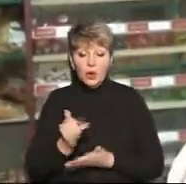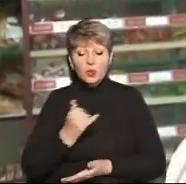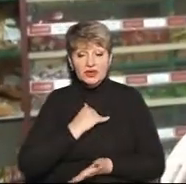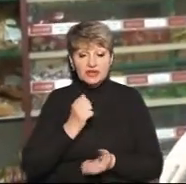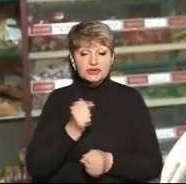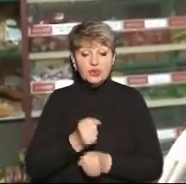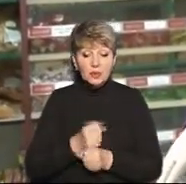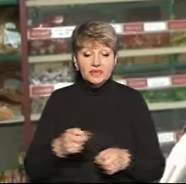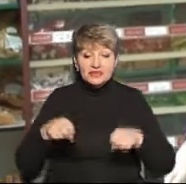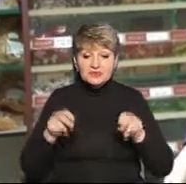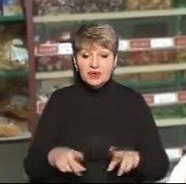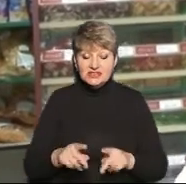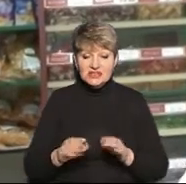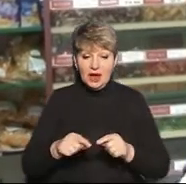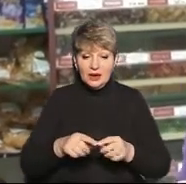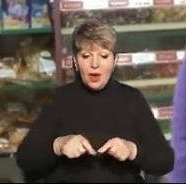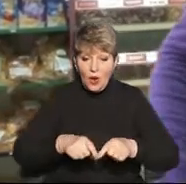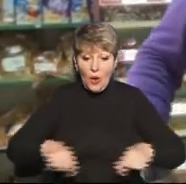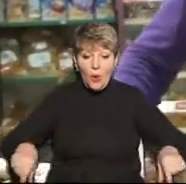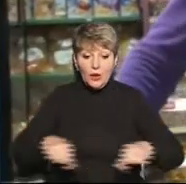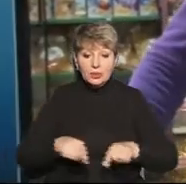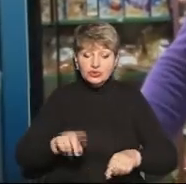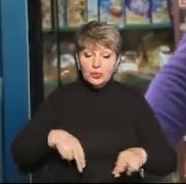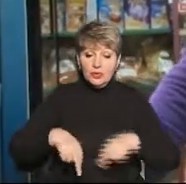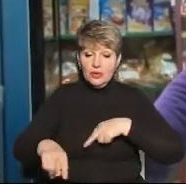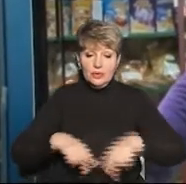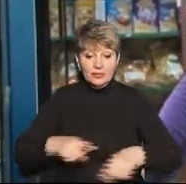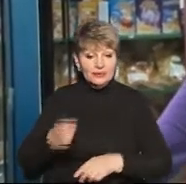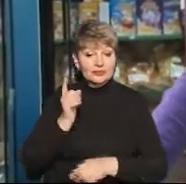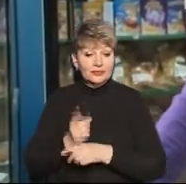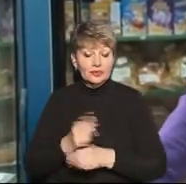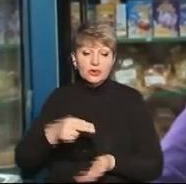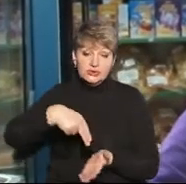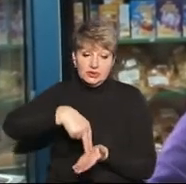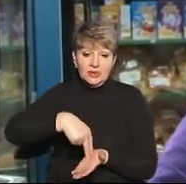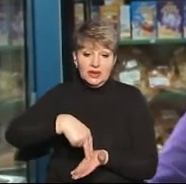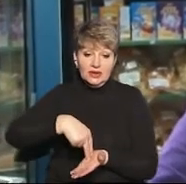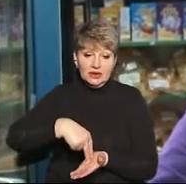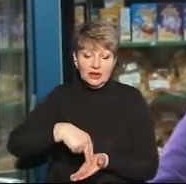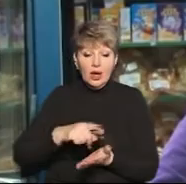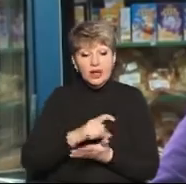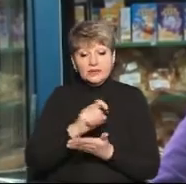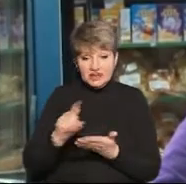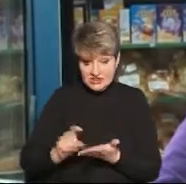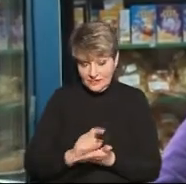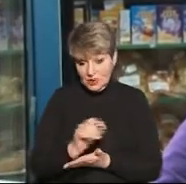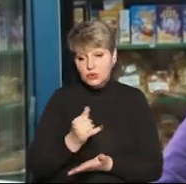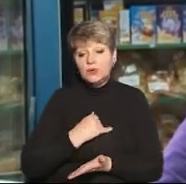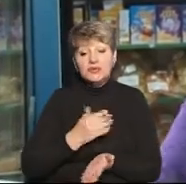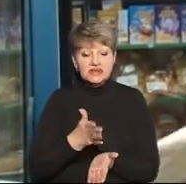зроблені отакі ці ограждення, щоб сюди не проходили люди. Отак вони стоять. Дезінфектори стоять у